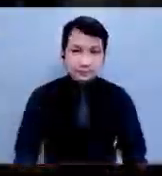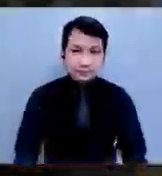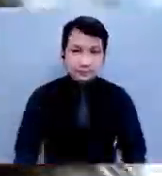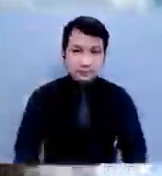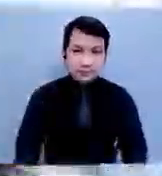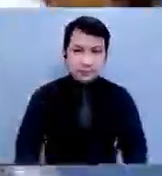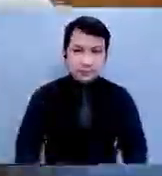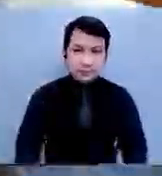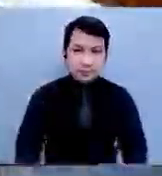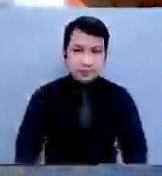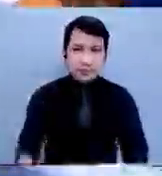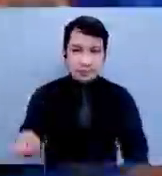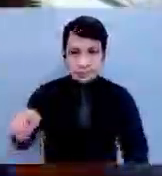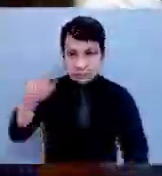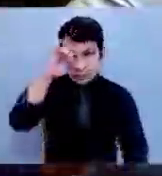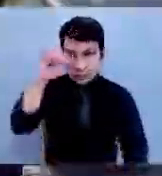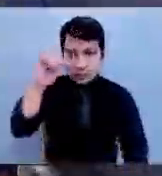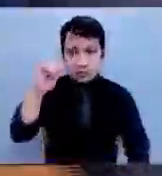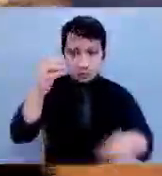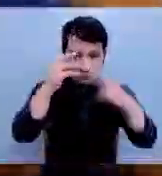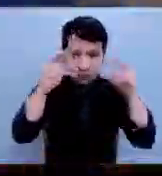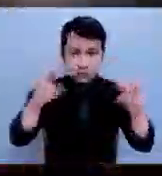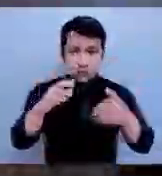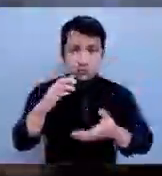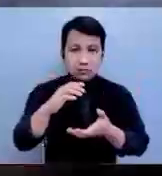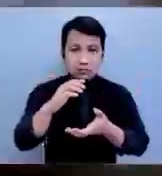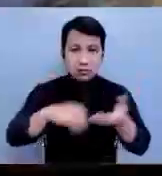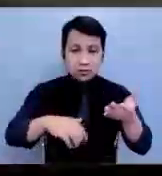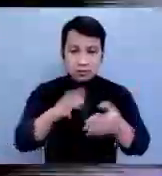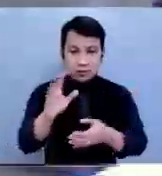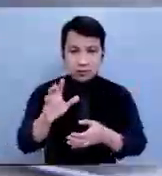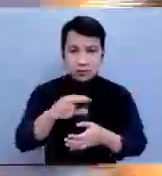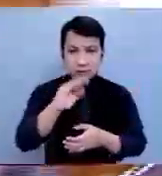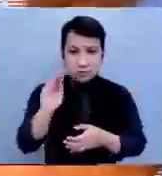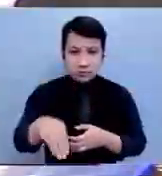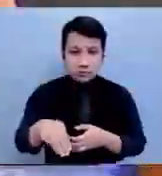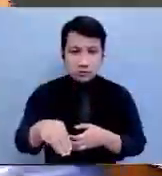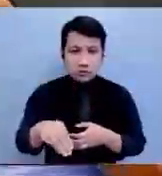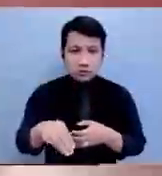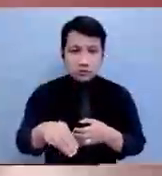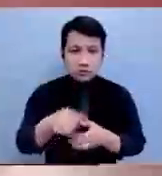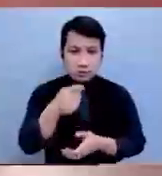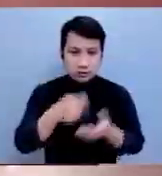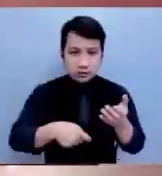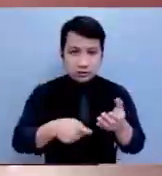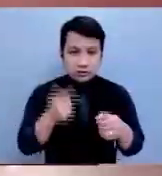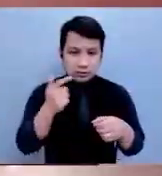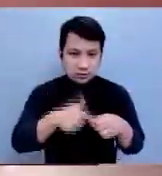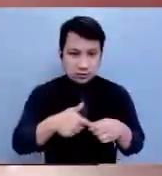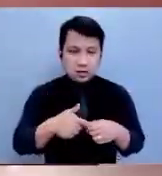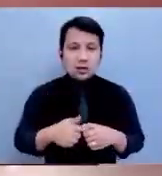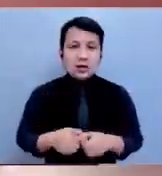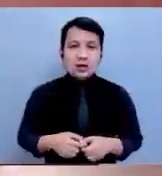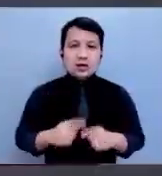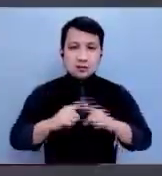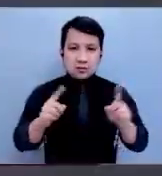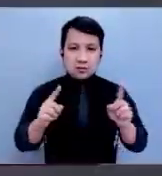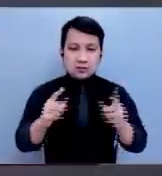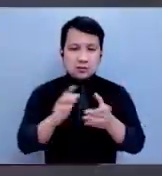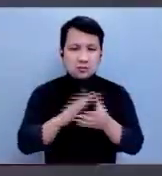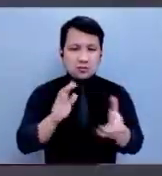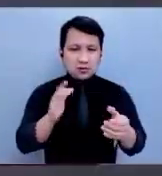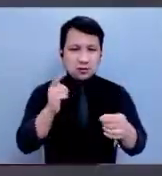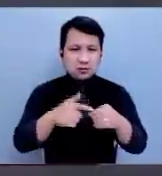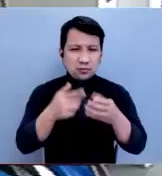Pabor si Mayor Isko Moreno na bawasan ng 50% ang tax sa gasolina. Pero dahil sa laki ng